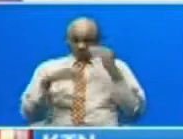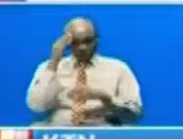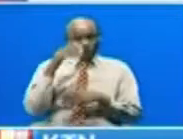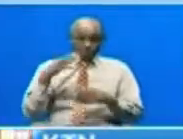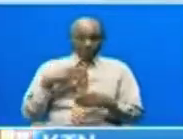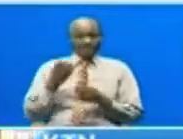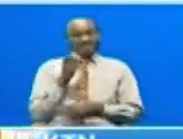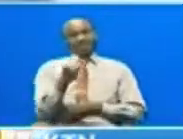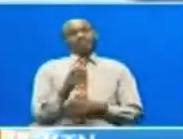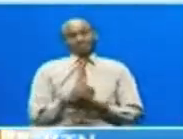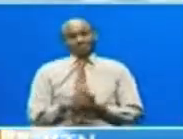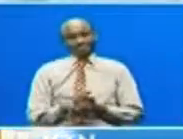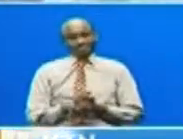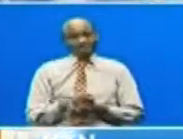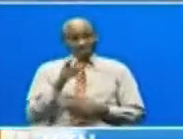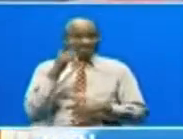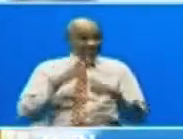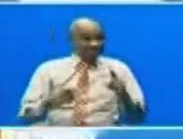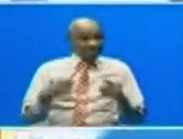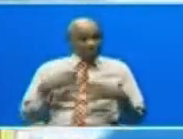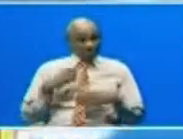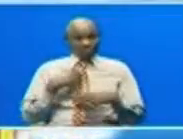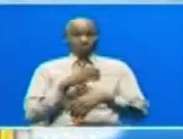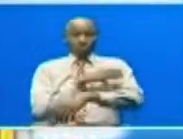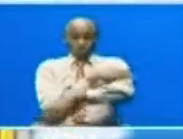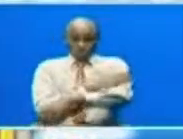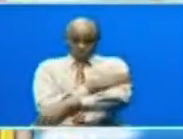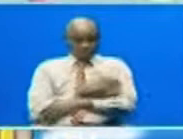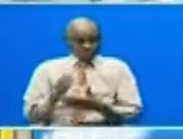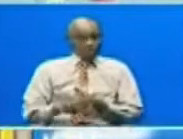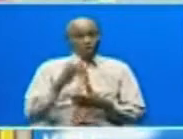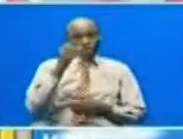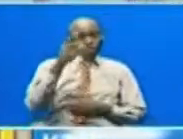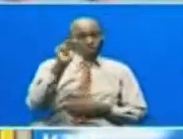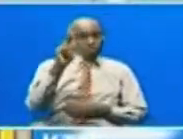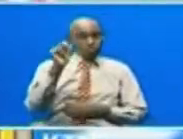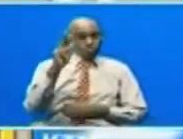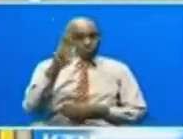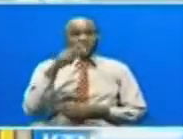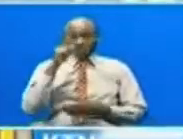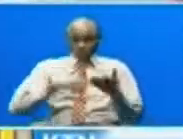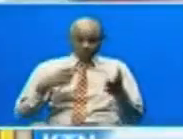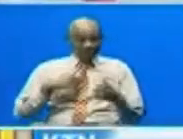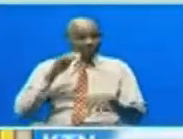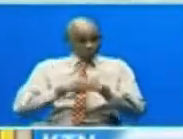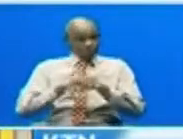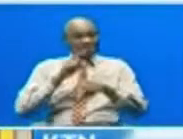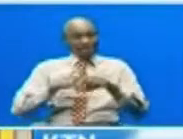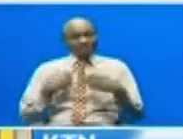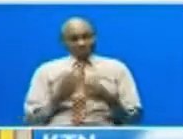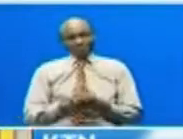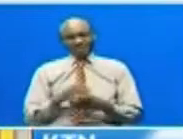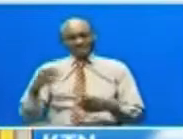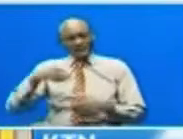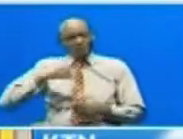ana need. The side will this year be captained by goalkeeper Wilson Oburu, who is confident of a spectacular season. Na lengo letu